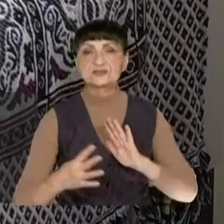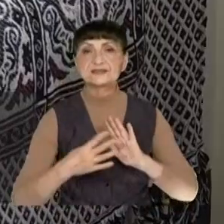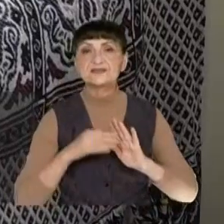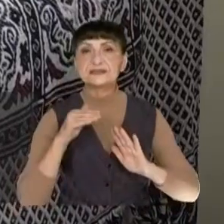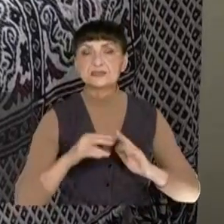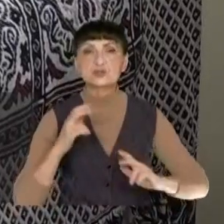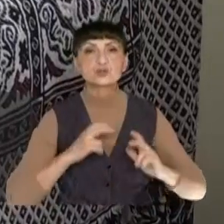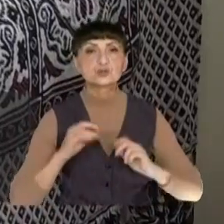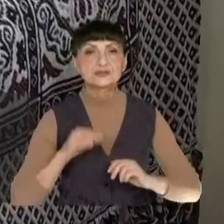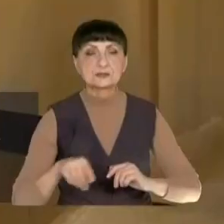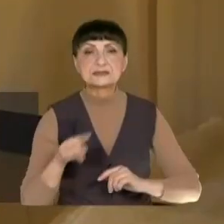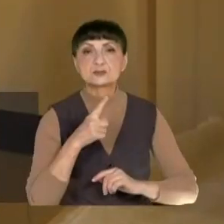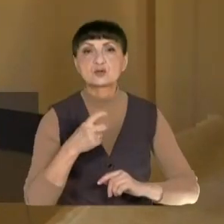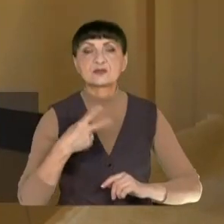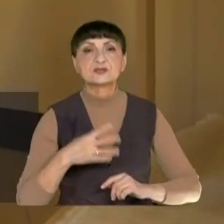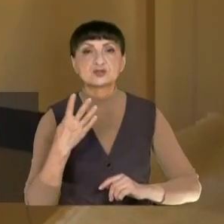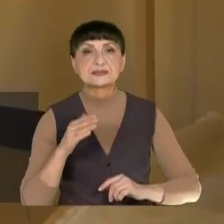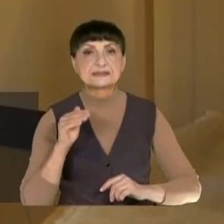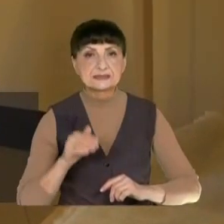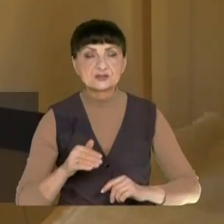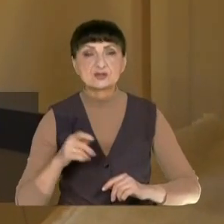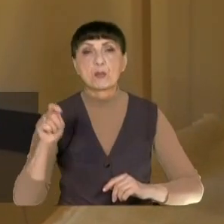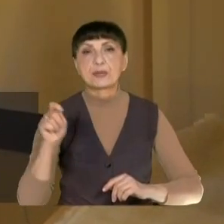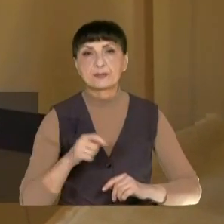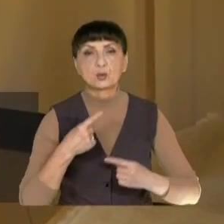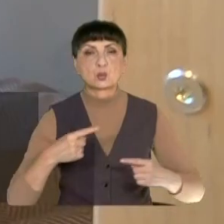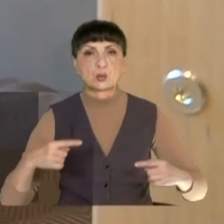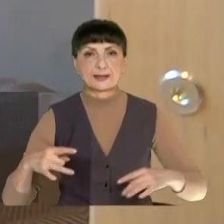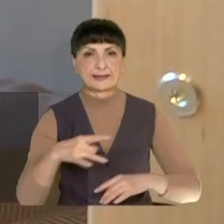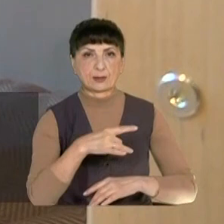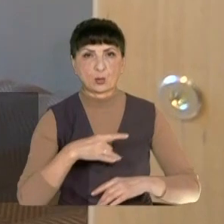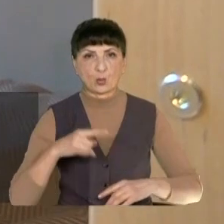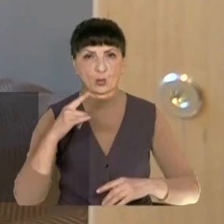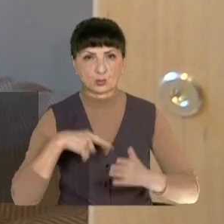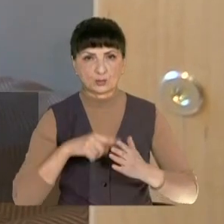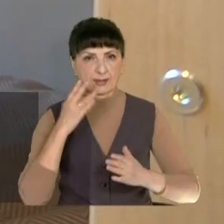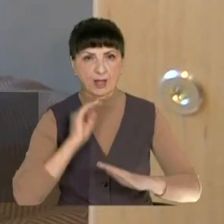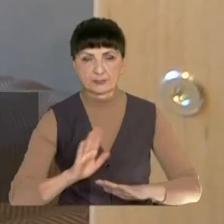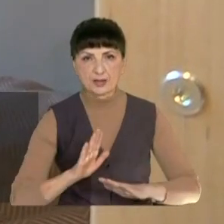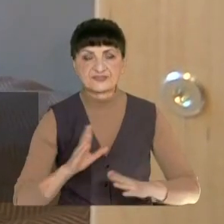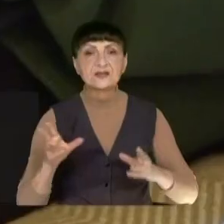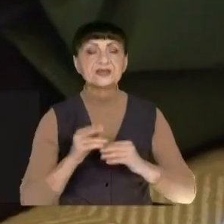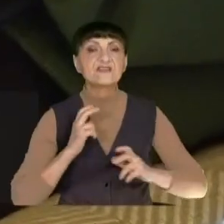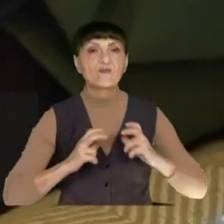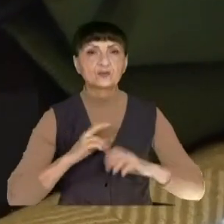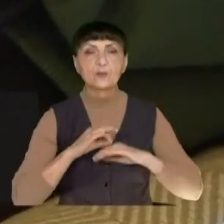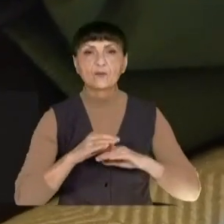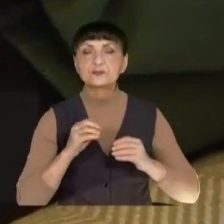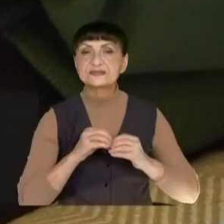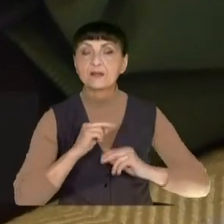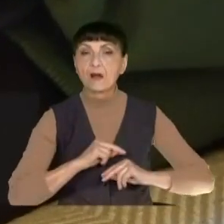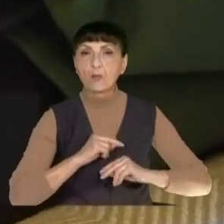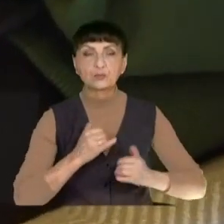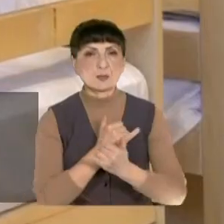тысяч студентов, из которых 124 тысячи прибыли из других регионов страны. Совместно с вузами проводится постоянная работа